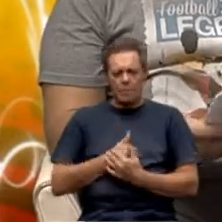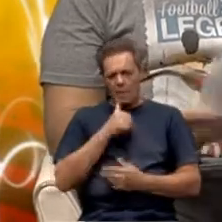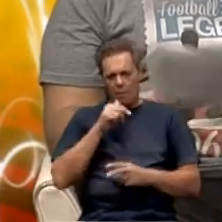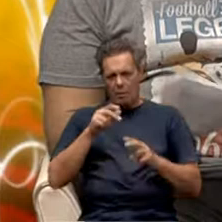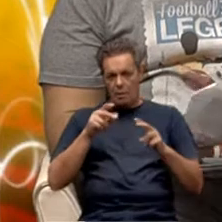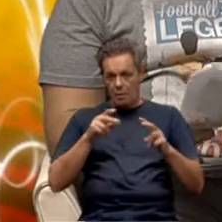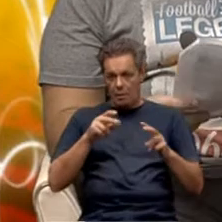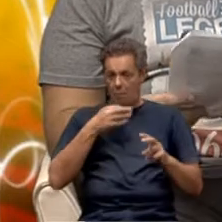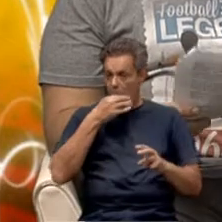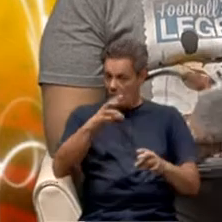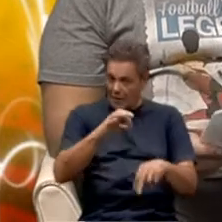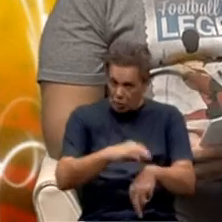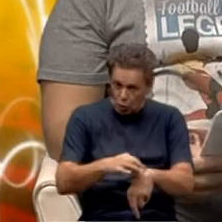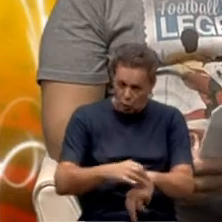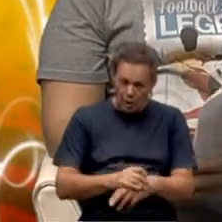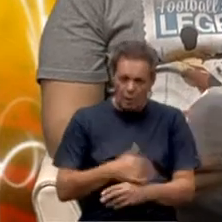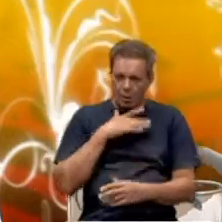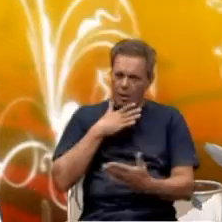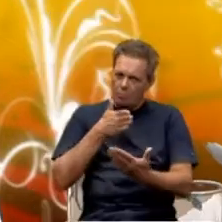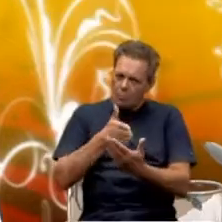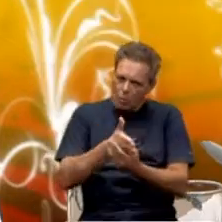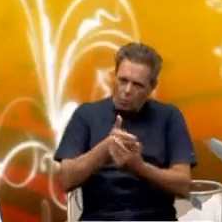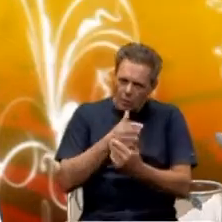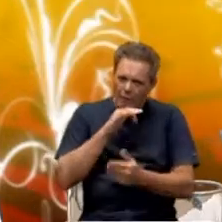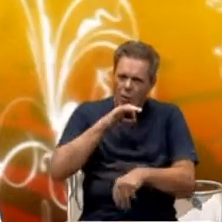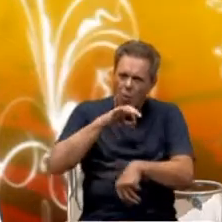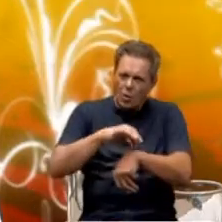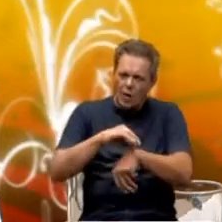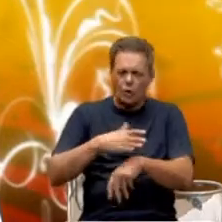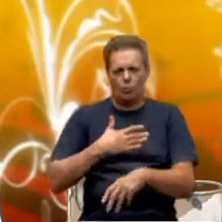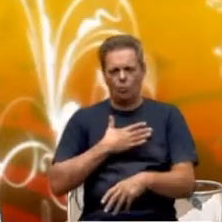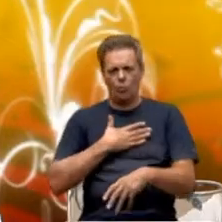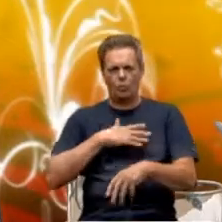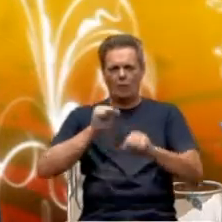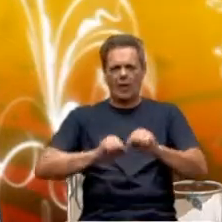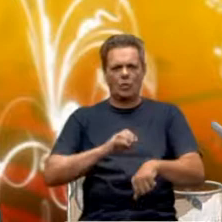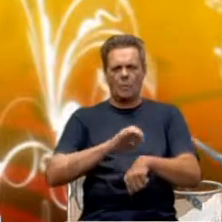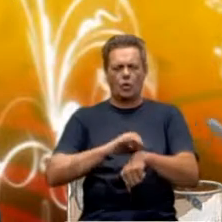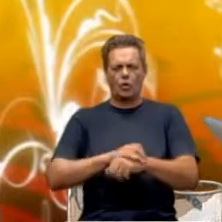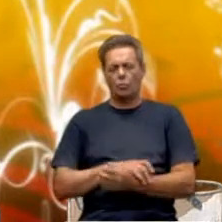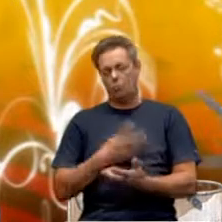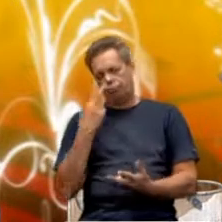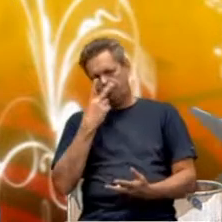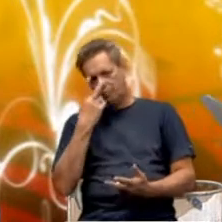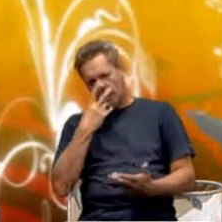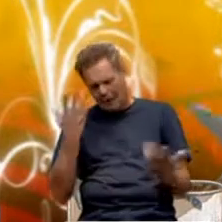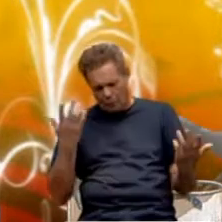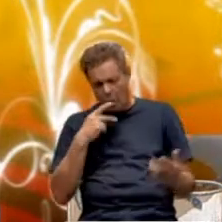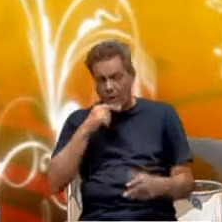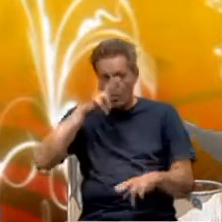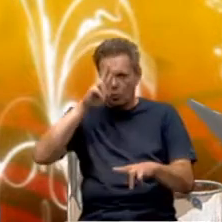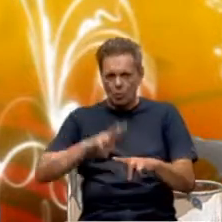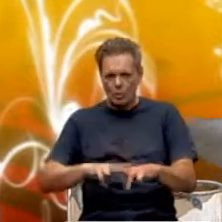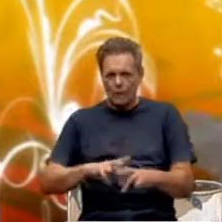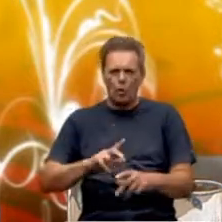mislim, pitati doktore i sudjelovati u liječenju svome. Da, naravno. jasno. I odlučivati neke stvari. Tako